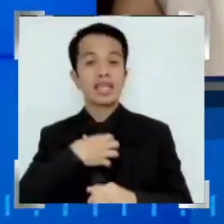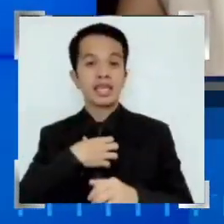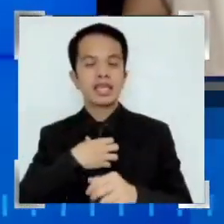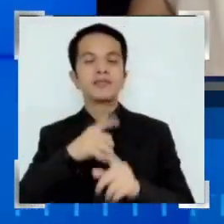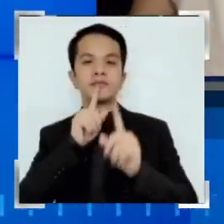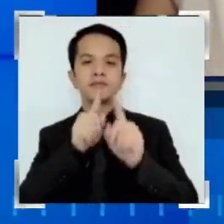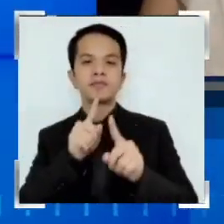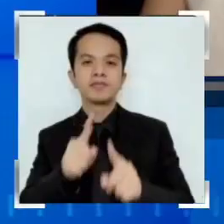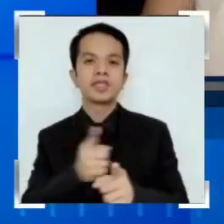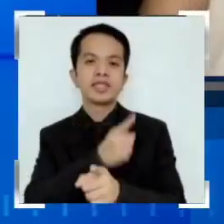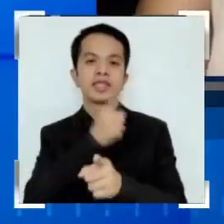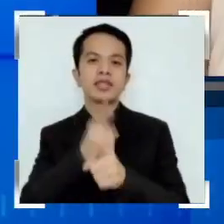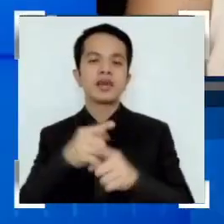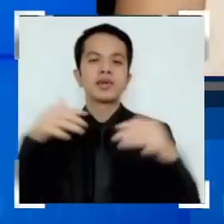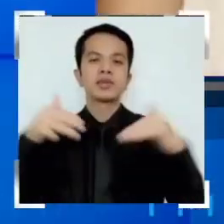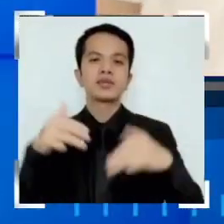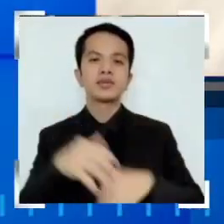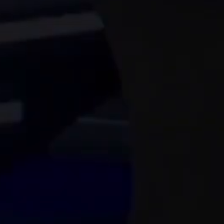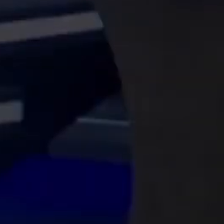forum.